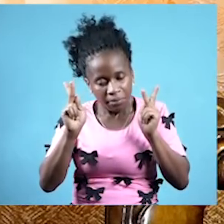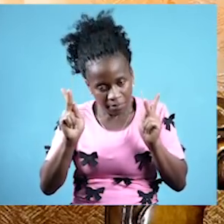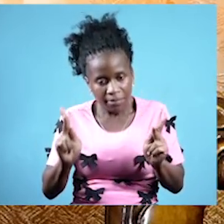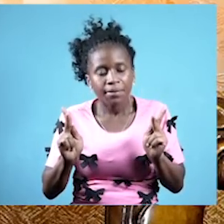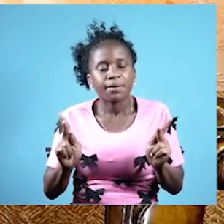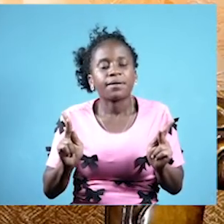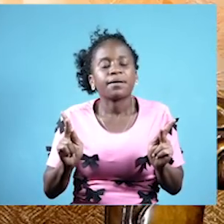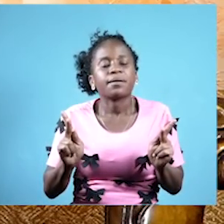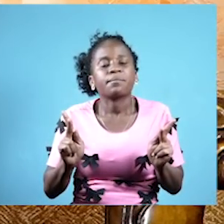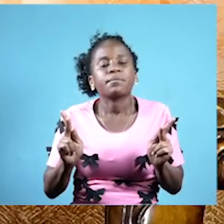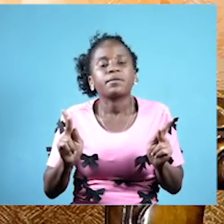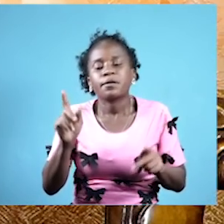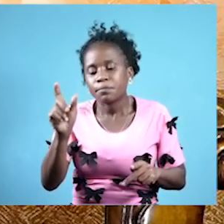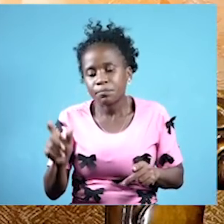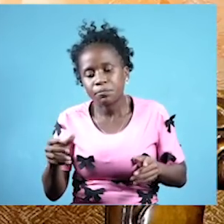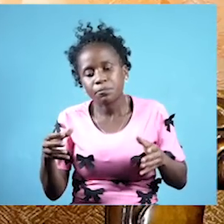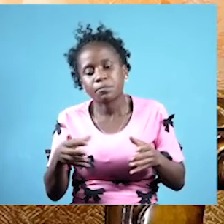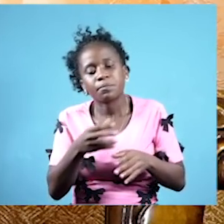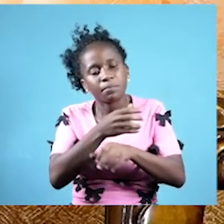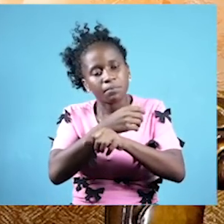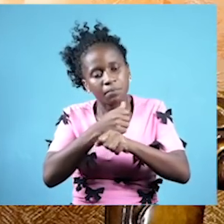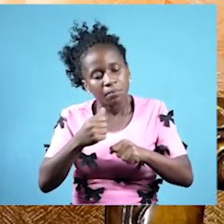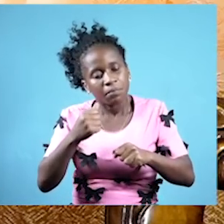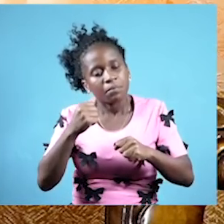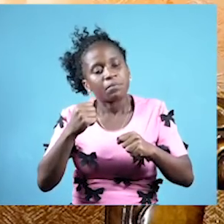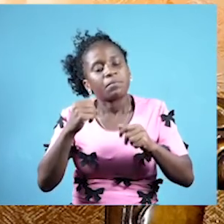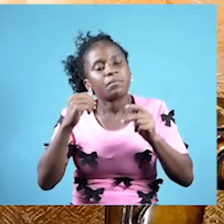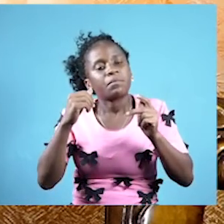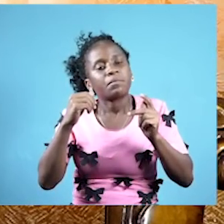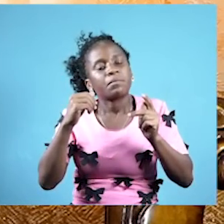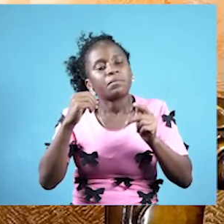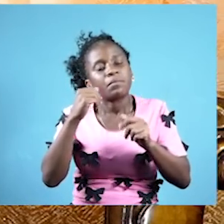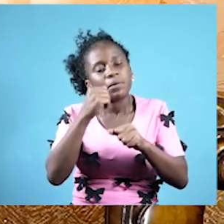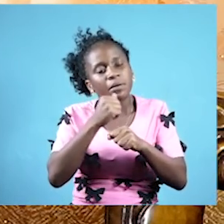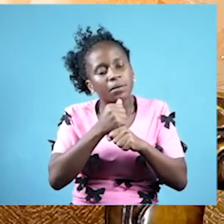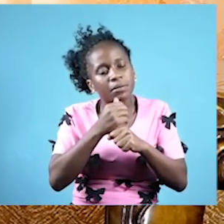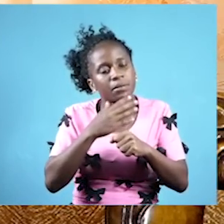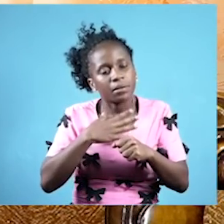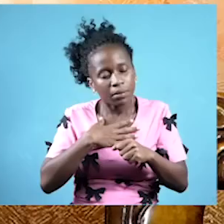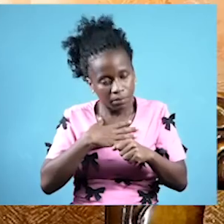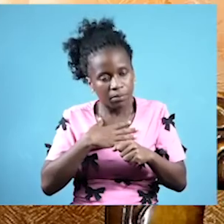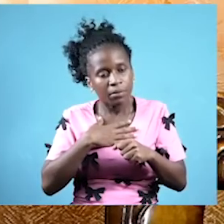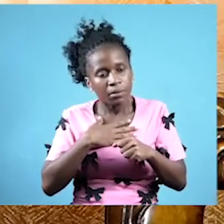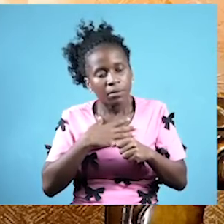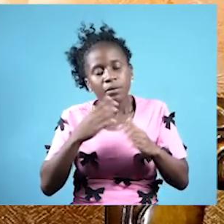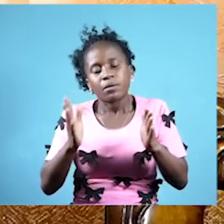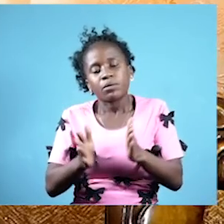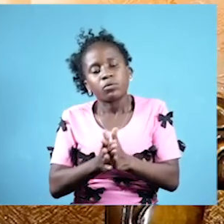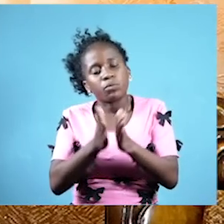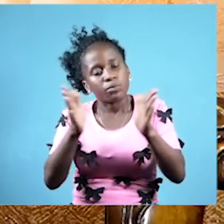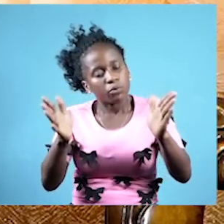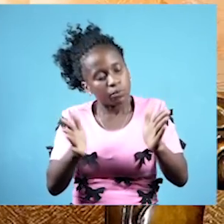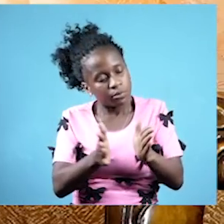Mimi nikiwa kama kada wa Chama cha Mapinduzi, kazi yangu kama hivi kuzungumza